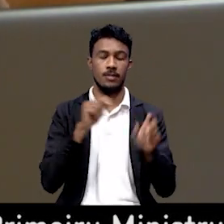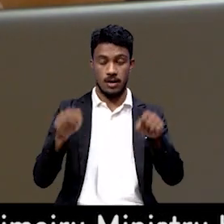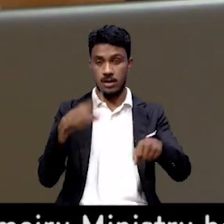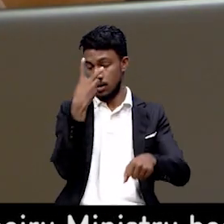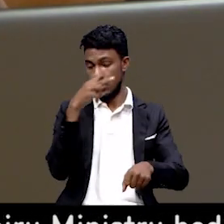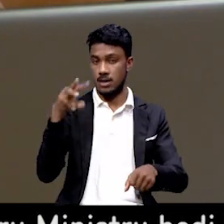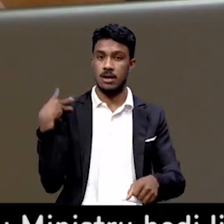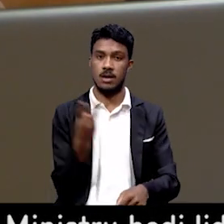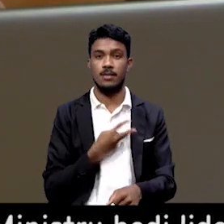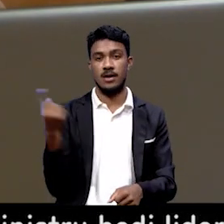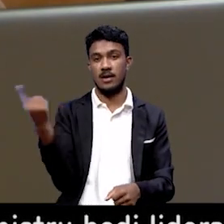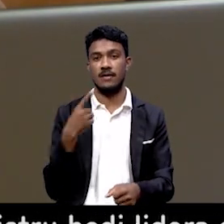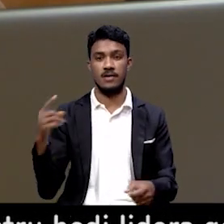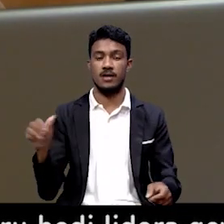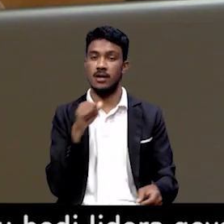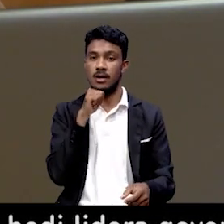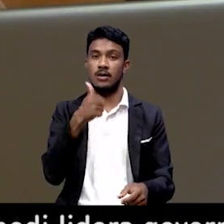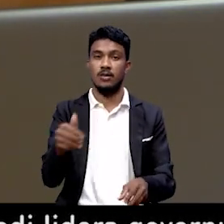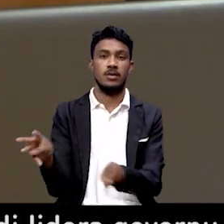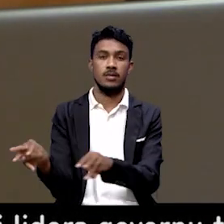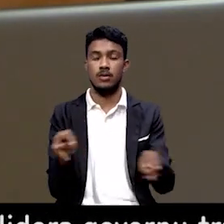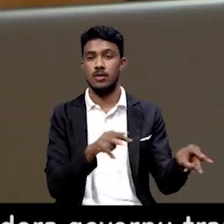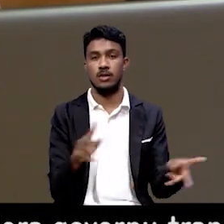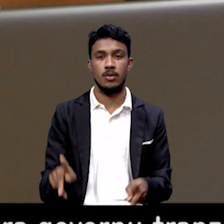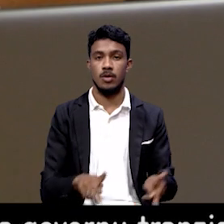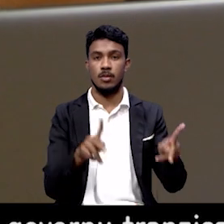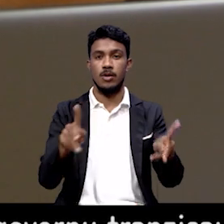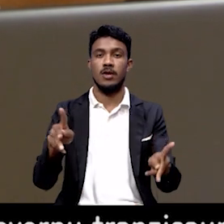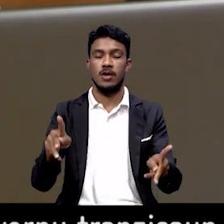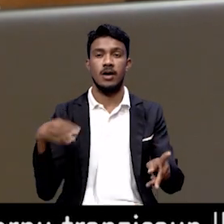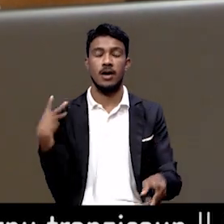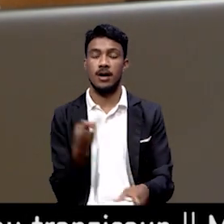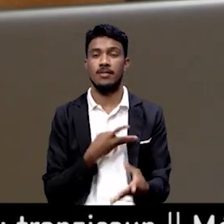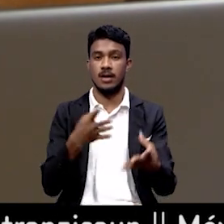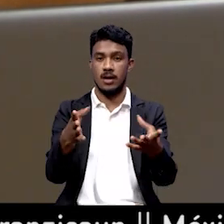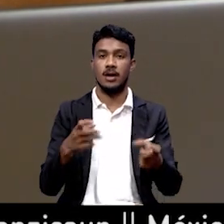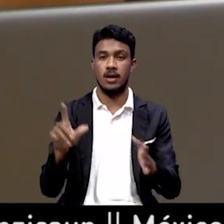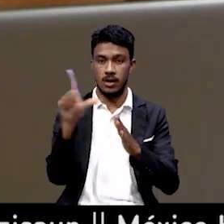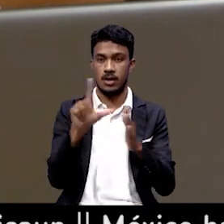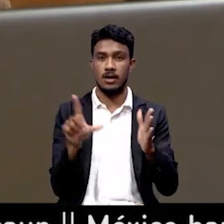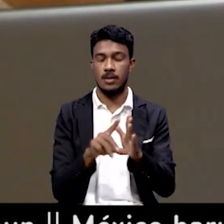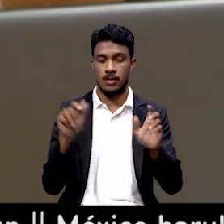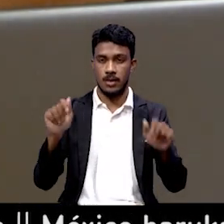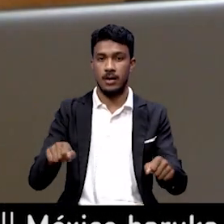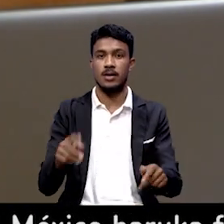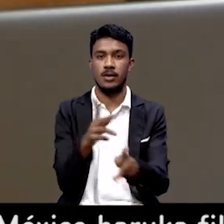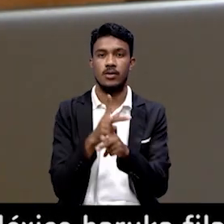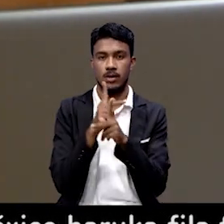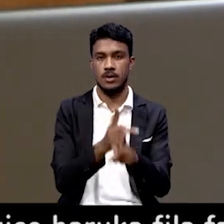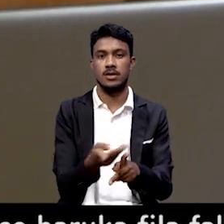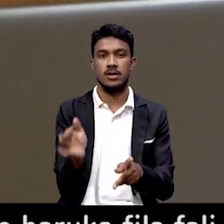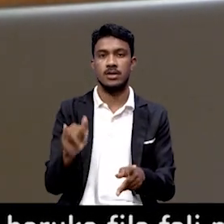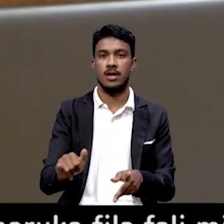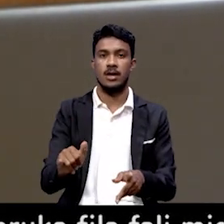amina fatin lamenta ho transferensi publik. Se ami akarak se iha lei rumah ne be bela sigura katak. Se sira kar hari